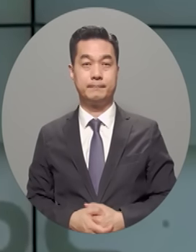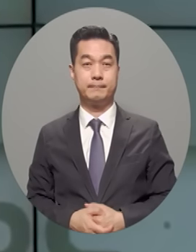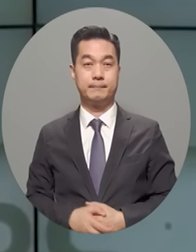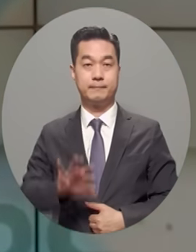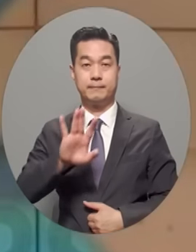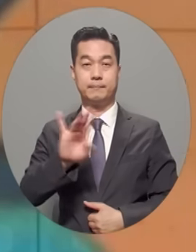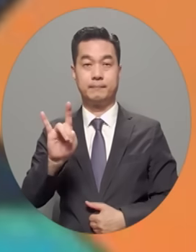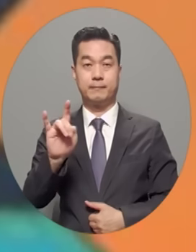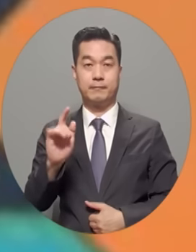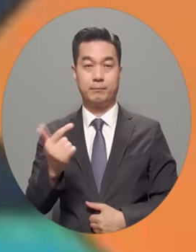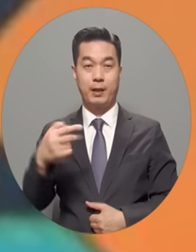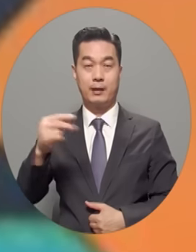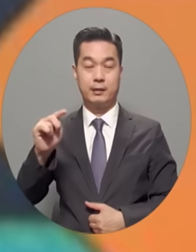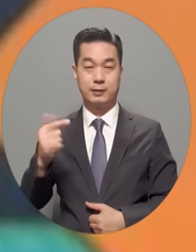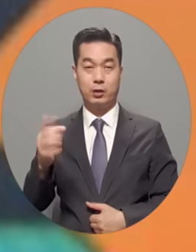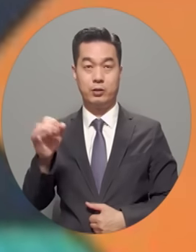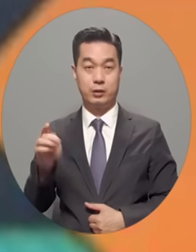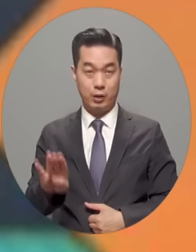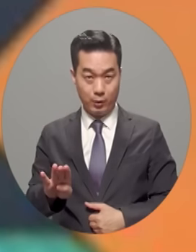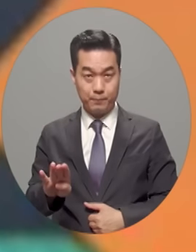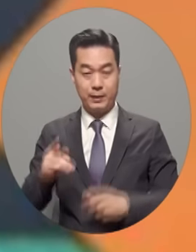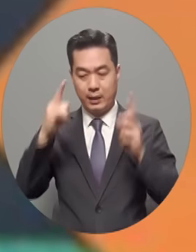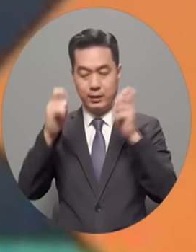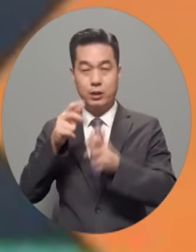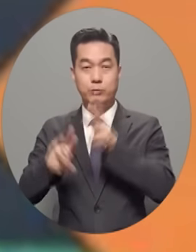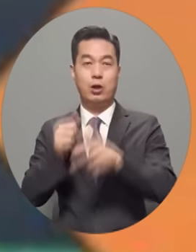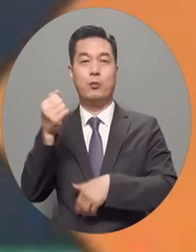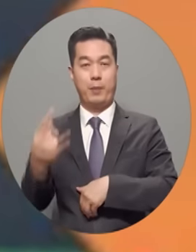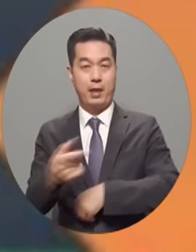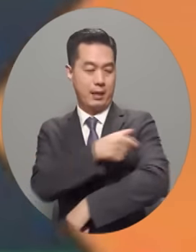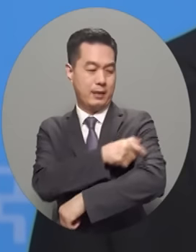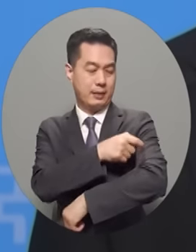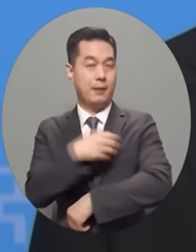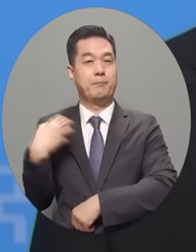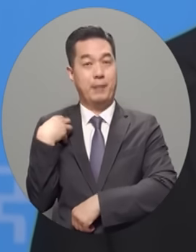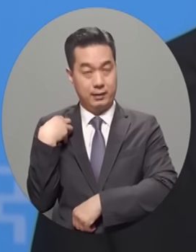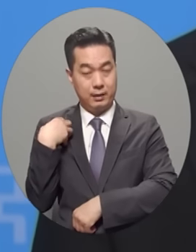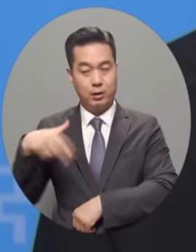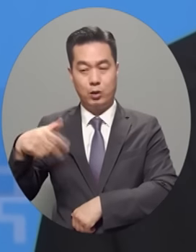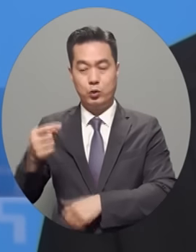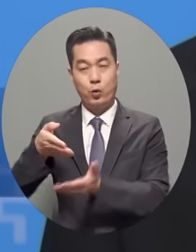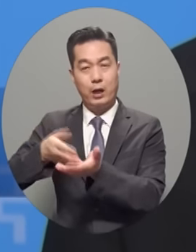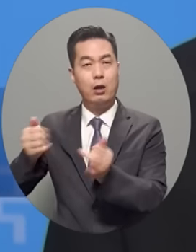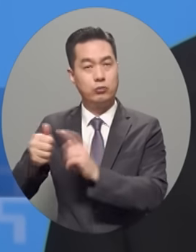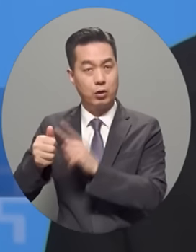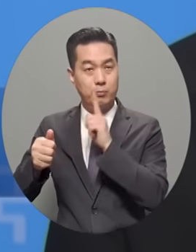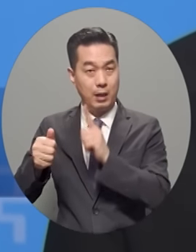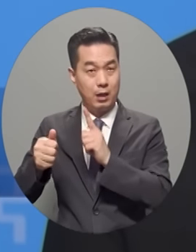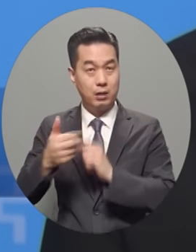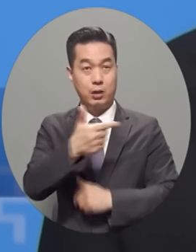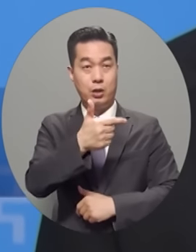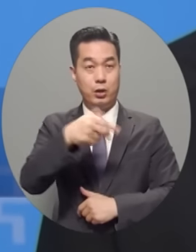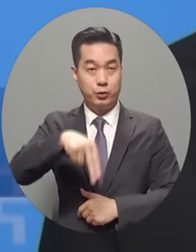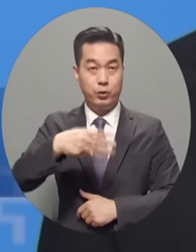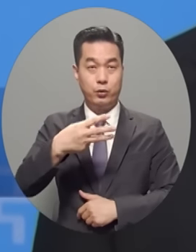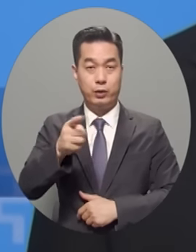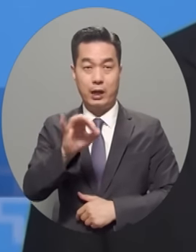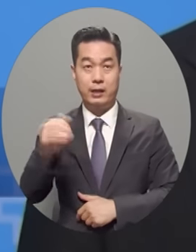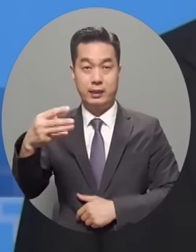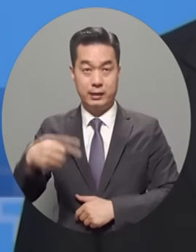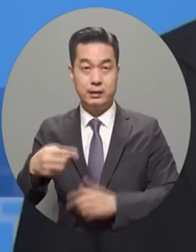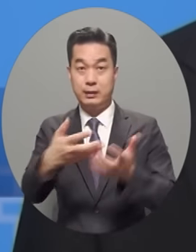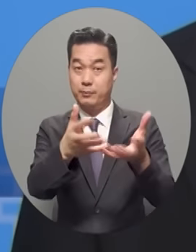이사 등을 지냈던 조수빈 전 아나운서의 경력도 니다 이른바 뉴라이트로 불리는 세력들이